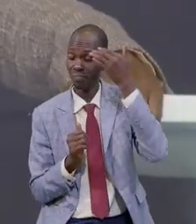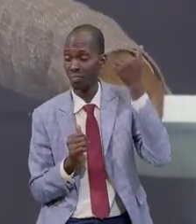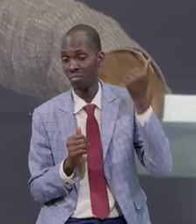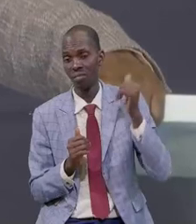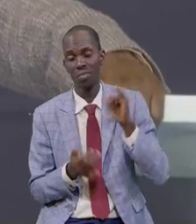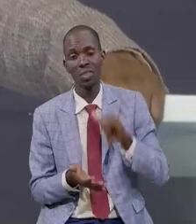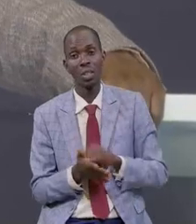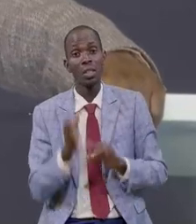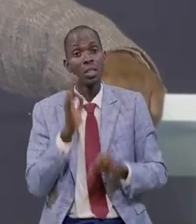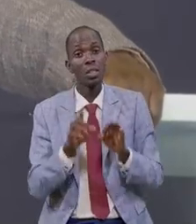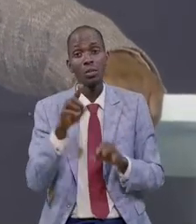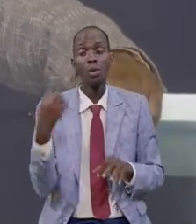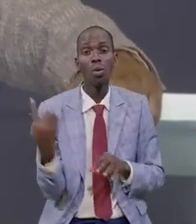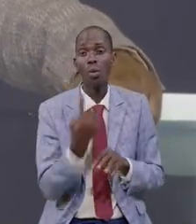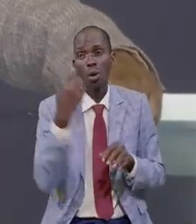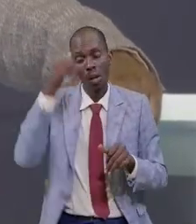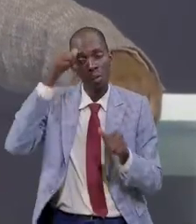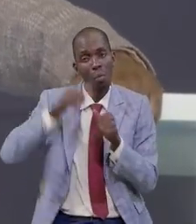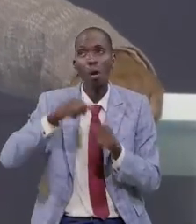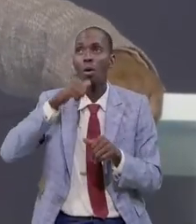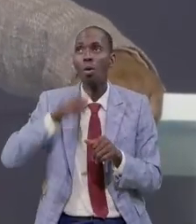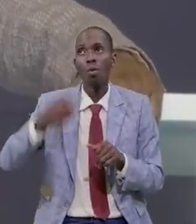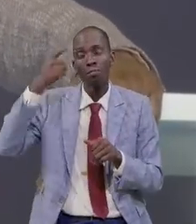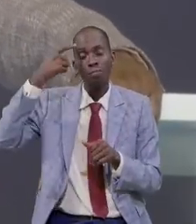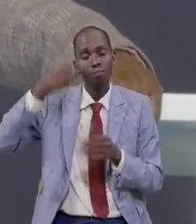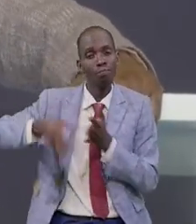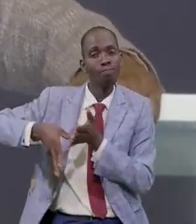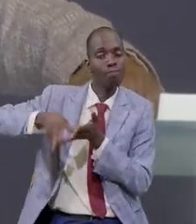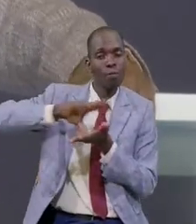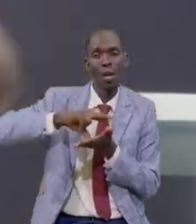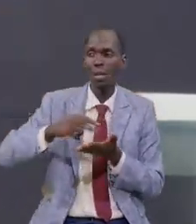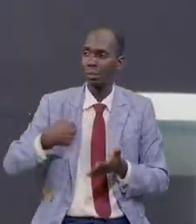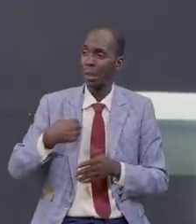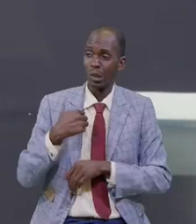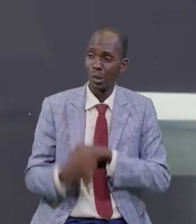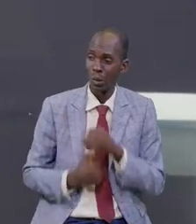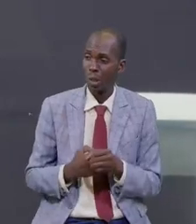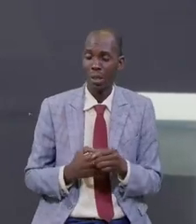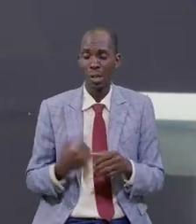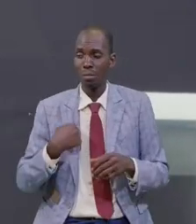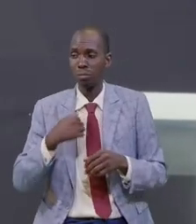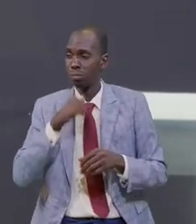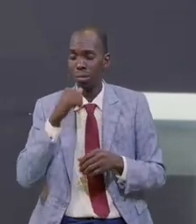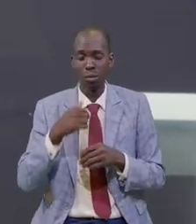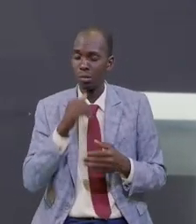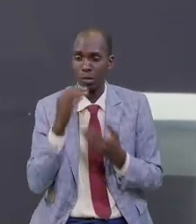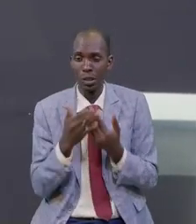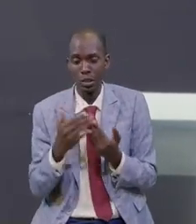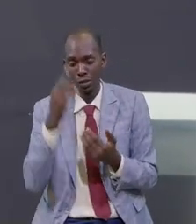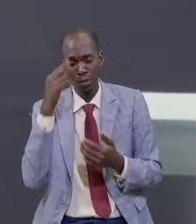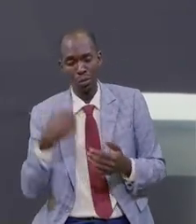penses toujours oh ils m'ont fait mal j'ai enduré ceci j'ai enduré cela tout cela